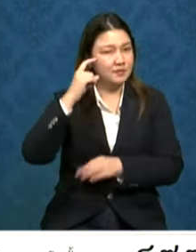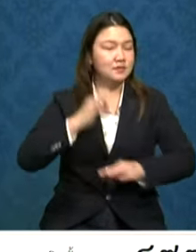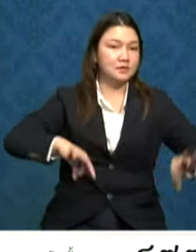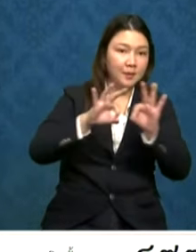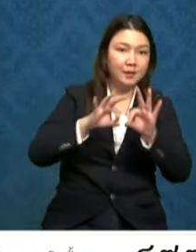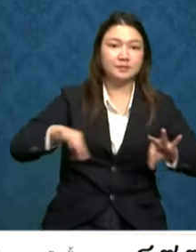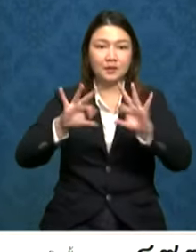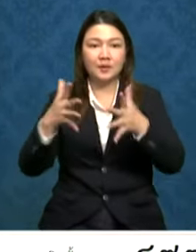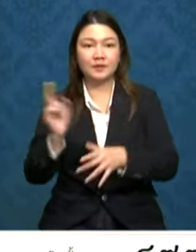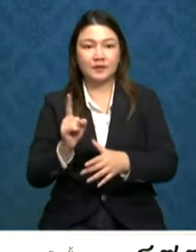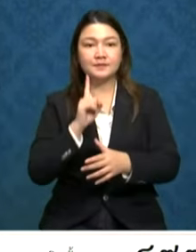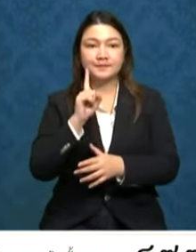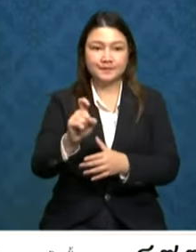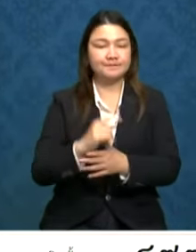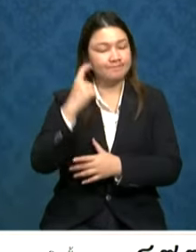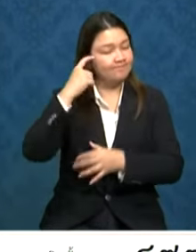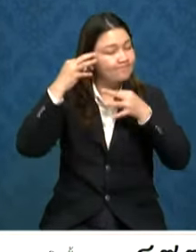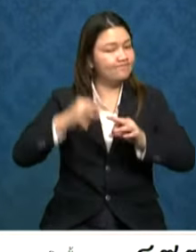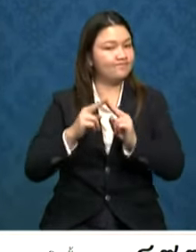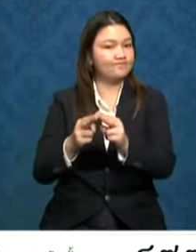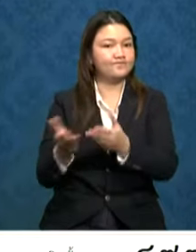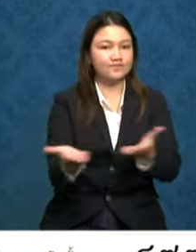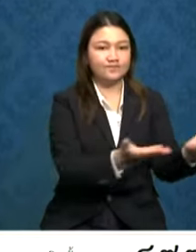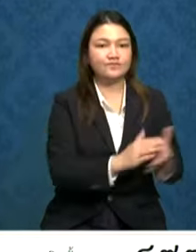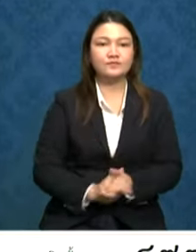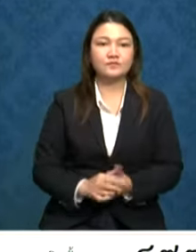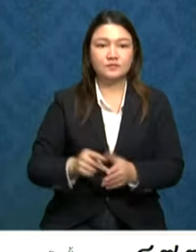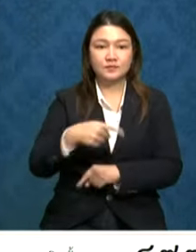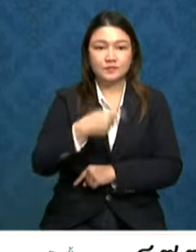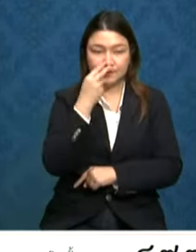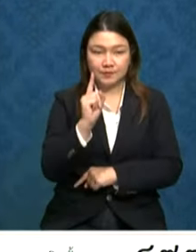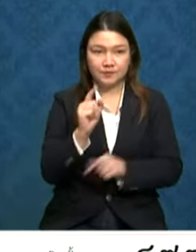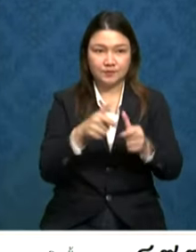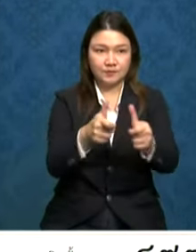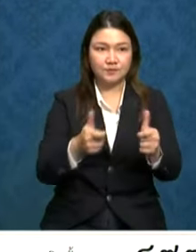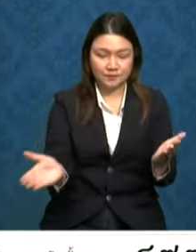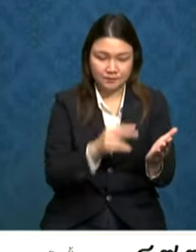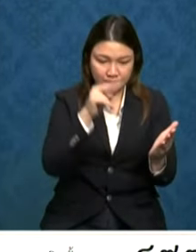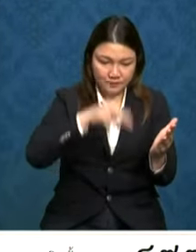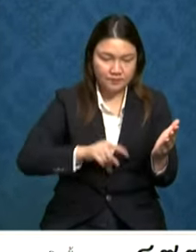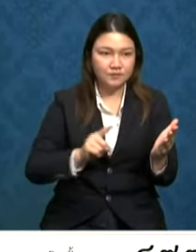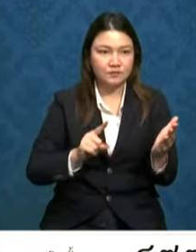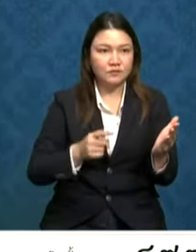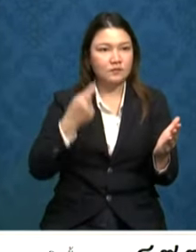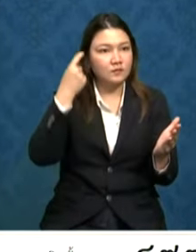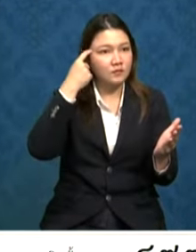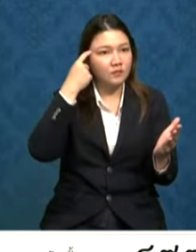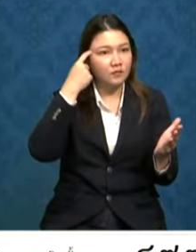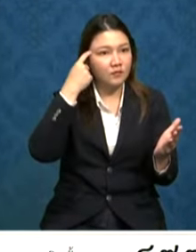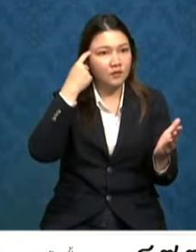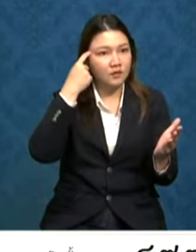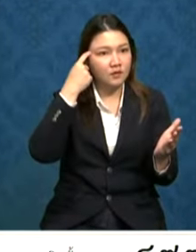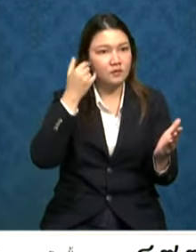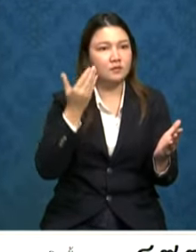นะครับส่วนในรายละเอียดอื่นๆนะครับก็คงอ่าคาดการณ์ผิดนะฮะท่านประธานผม